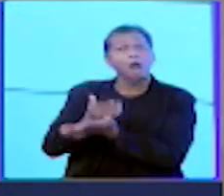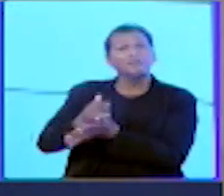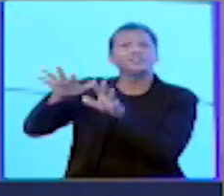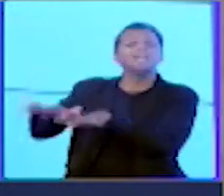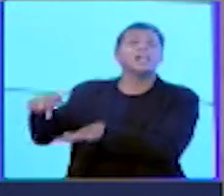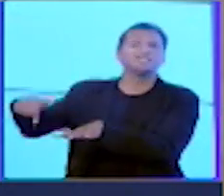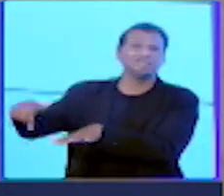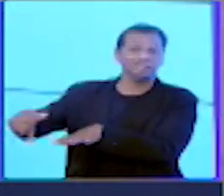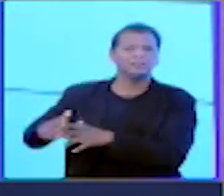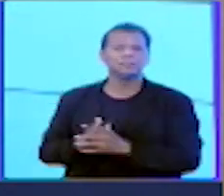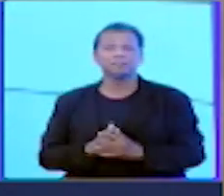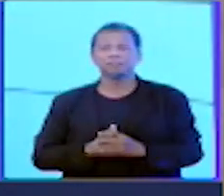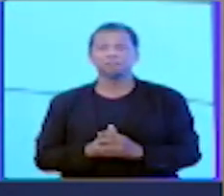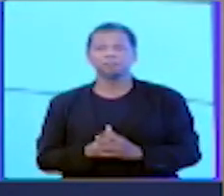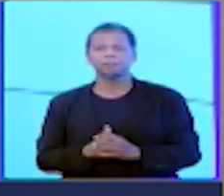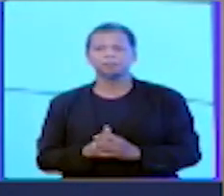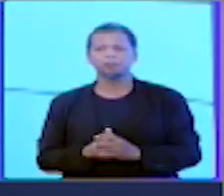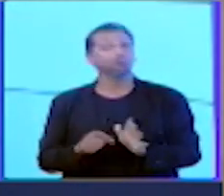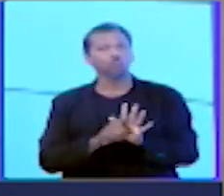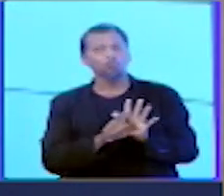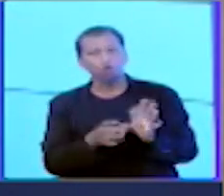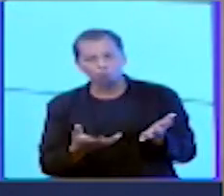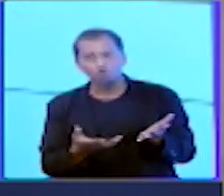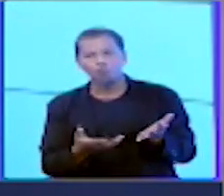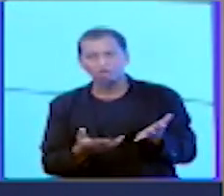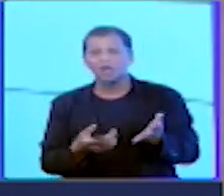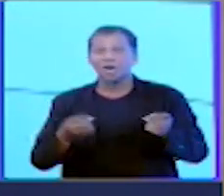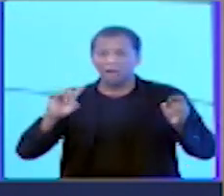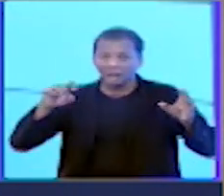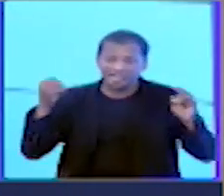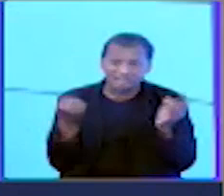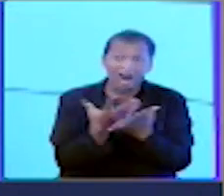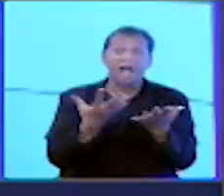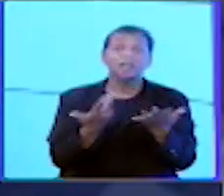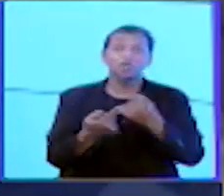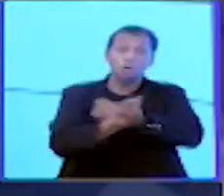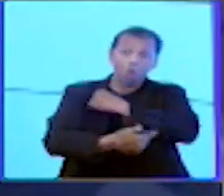ada kecelakaan misalkan ringan suka dibawa dirawat di situ.